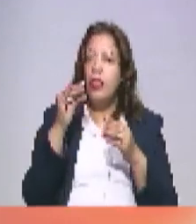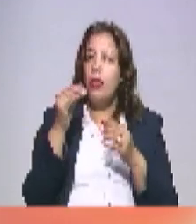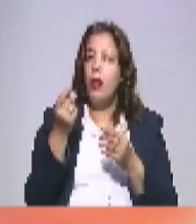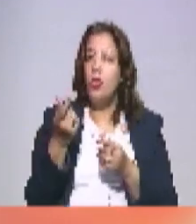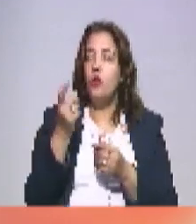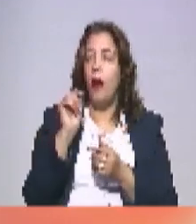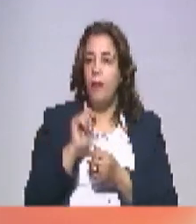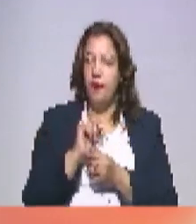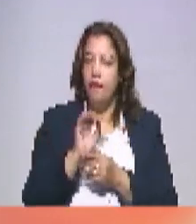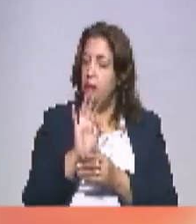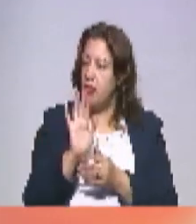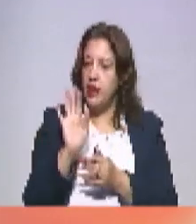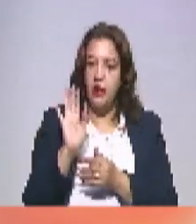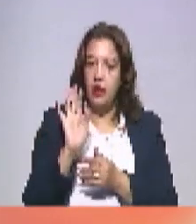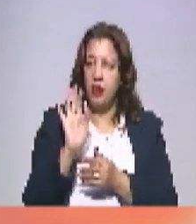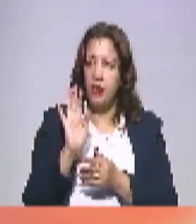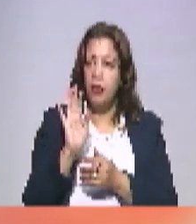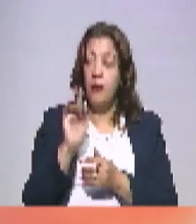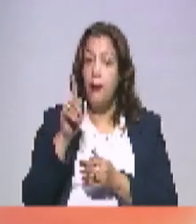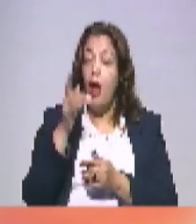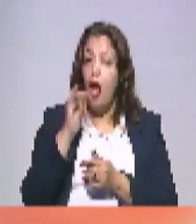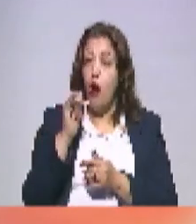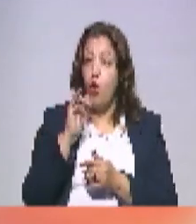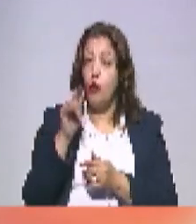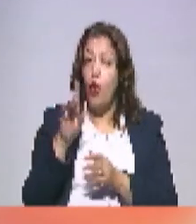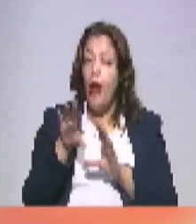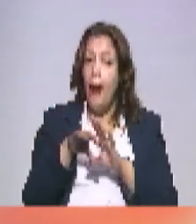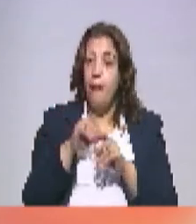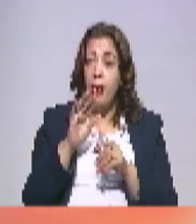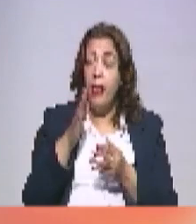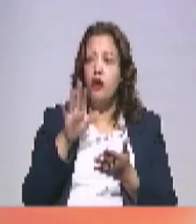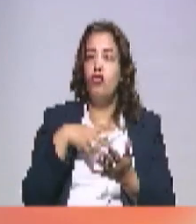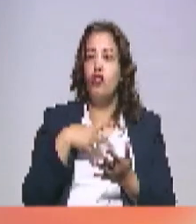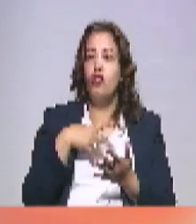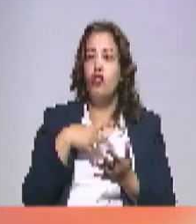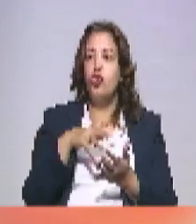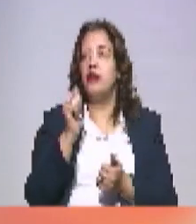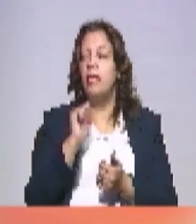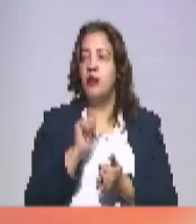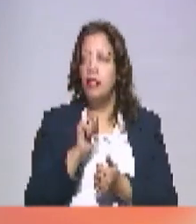لين شوية، لكن هو في كل الاحوال هيتشوى.